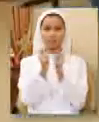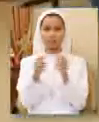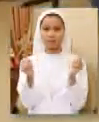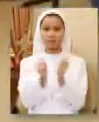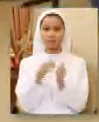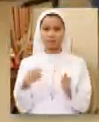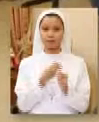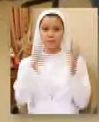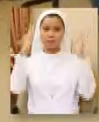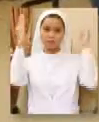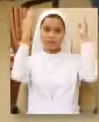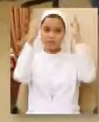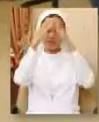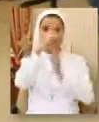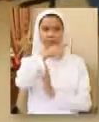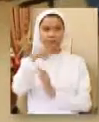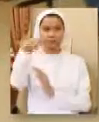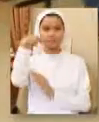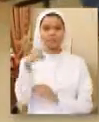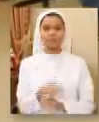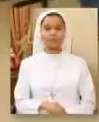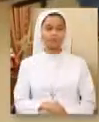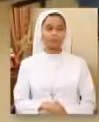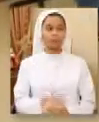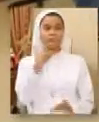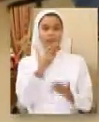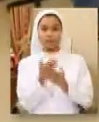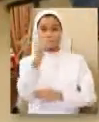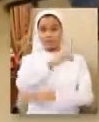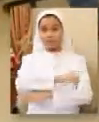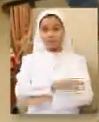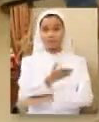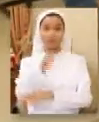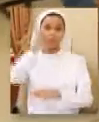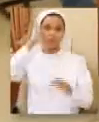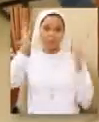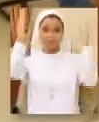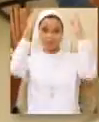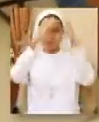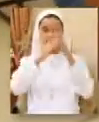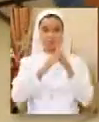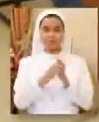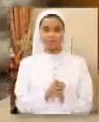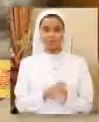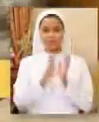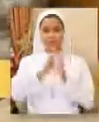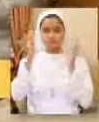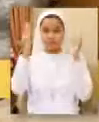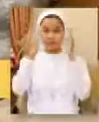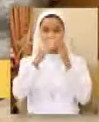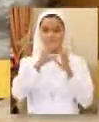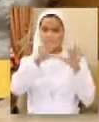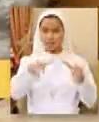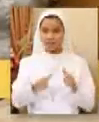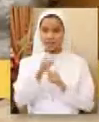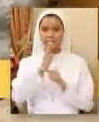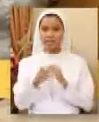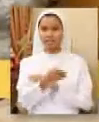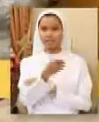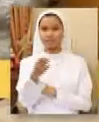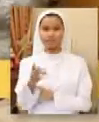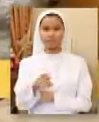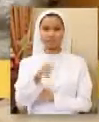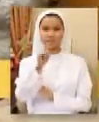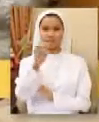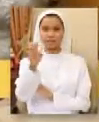Rolly. Marhay na aldaw sa imo, Bishop. Marhay na aldaw sa imo, Tess Adonis. Giraray, marhay